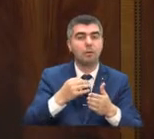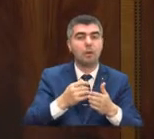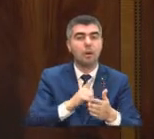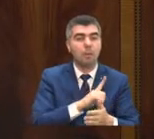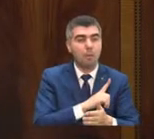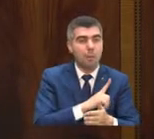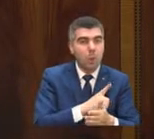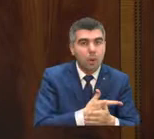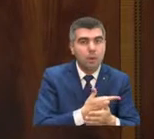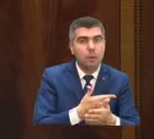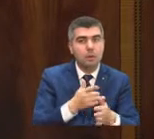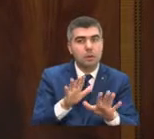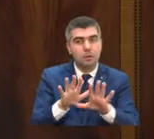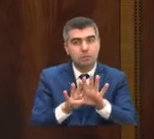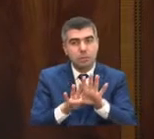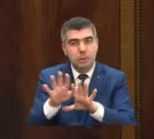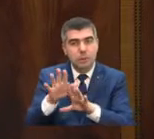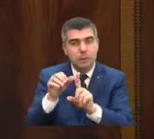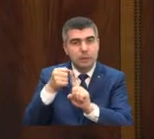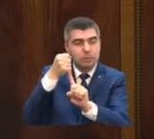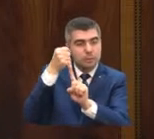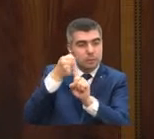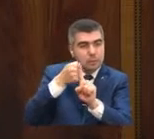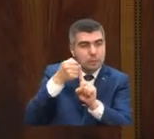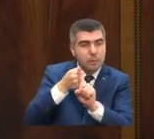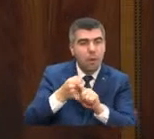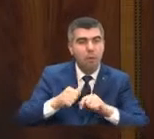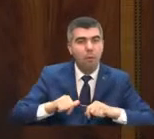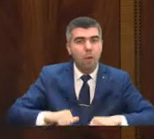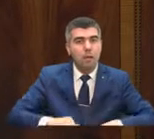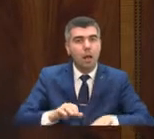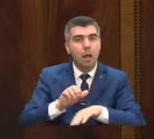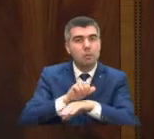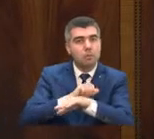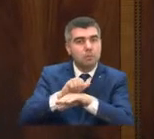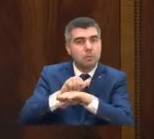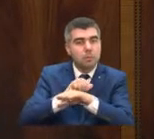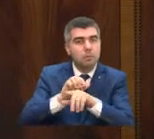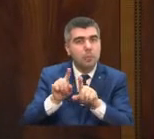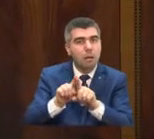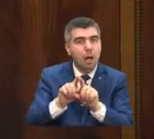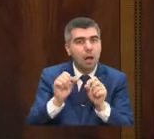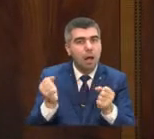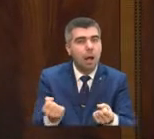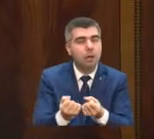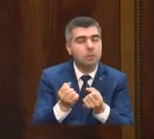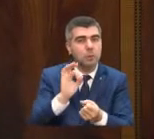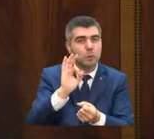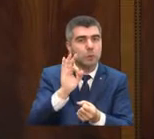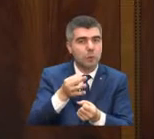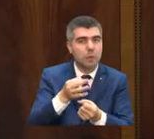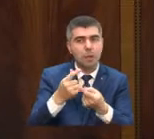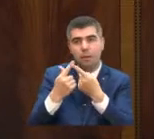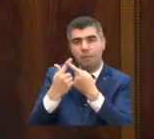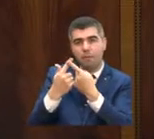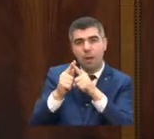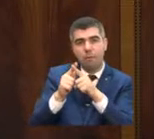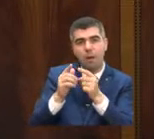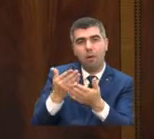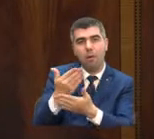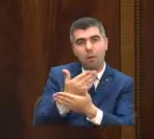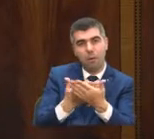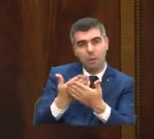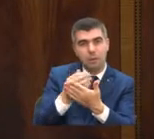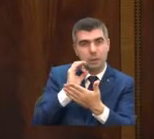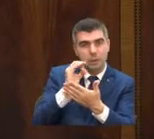منسجم مجهودات كافة الفاعلين في الميدان، وهو المكسب الذي شكل مرجعا وسندا قويا أفاد بشكل